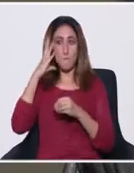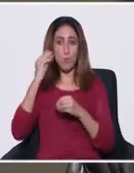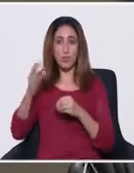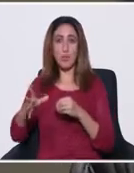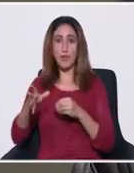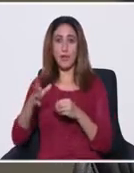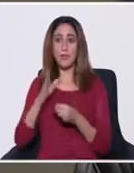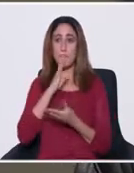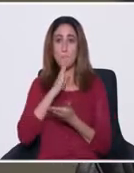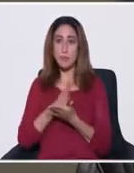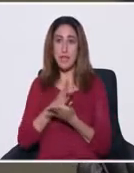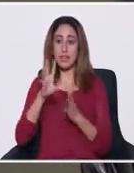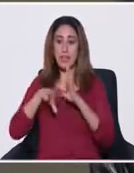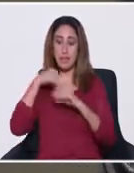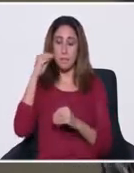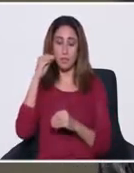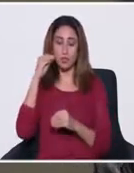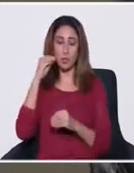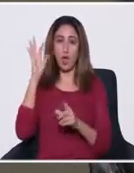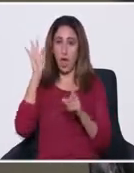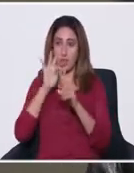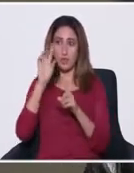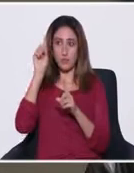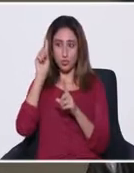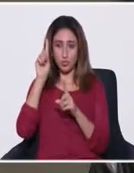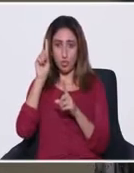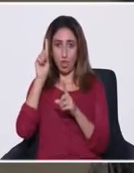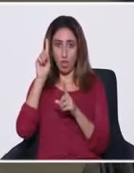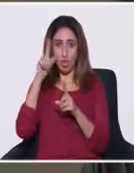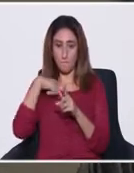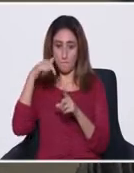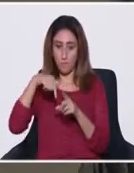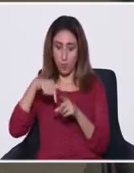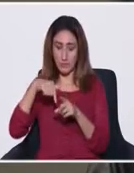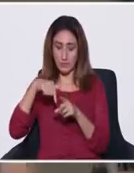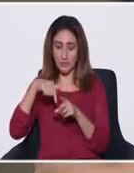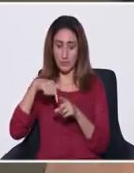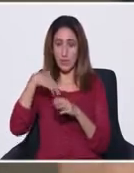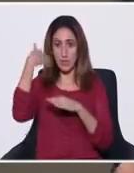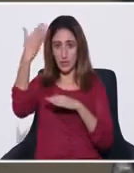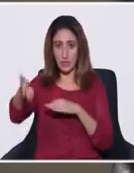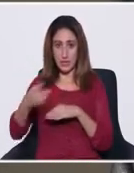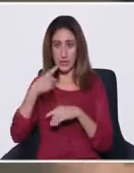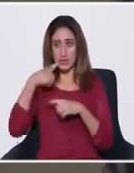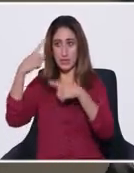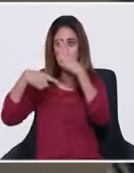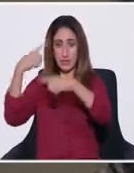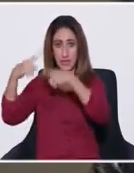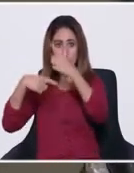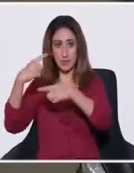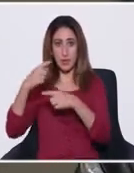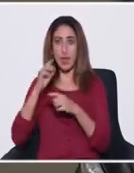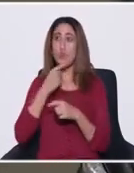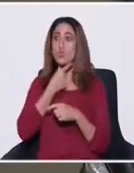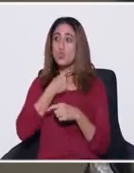هم مصدقين في المشروع. وهدفي ان شاء الله انه من هنا ولحد سنين قدام كل ما هلاقي